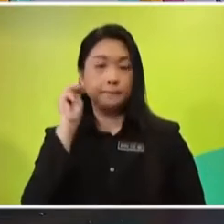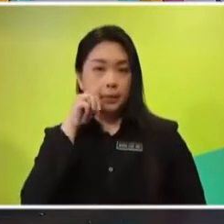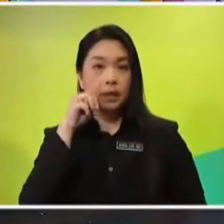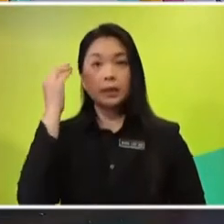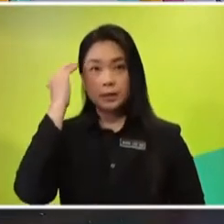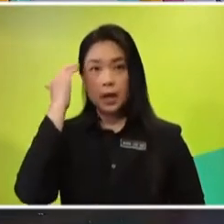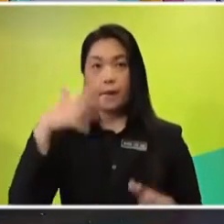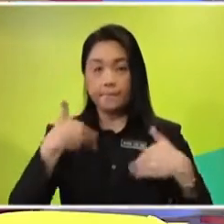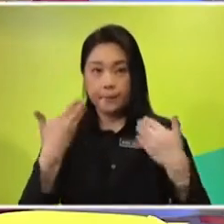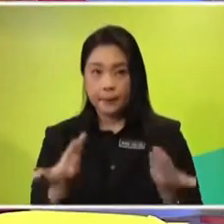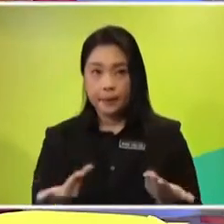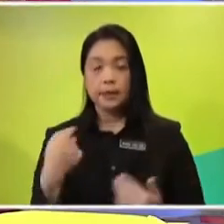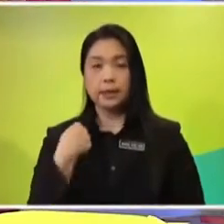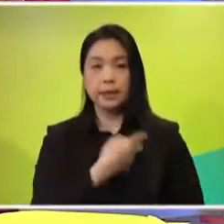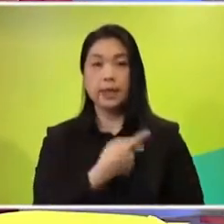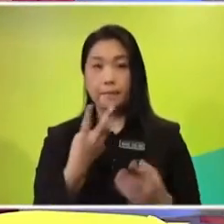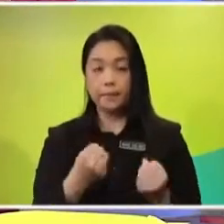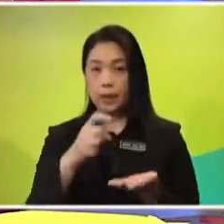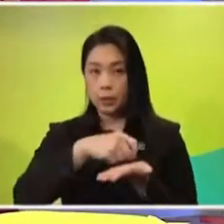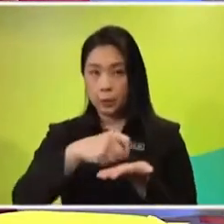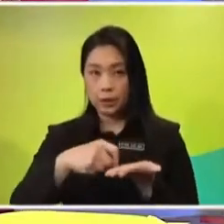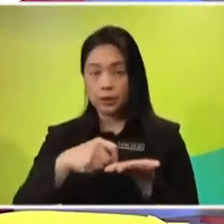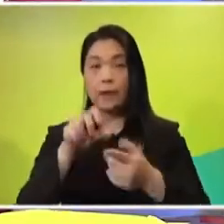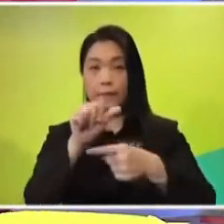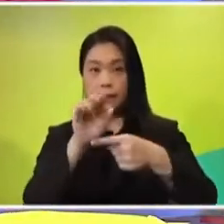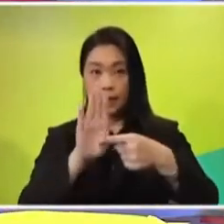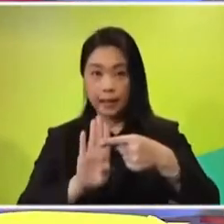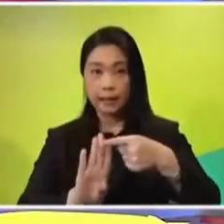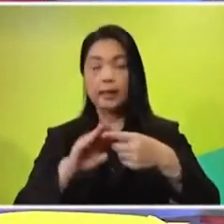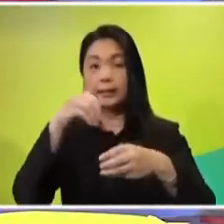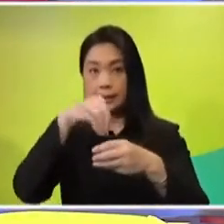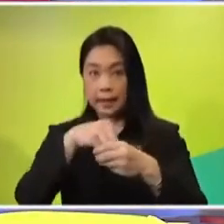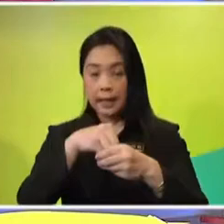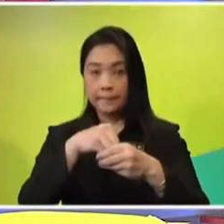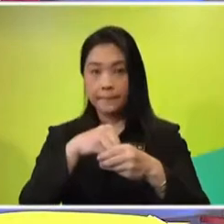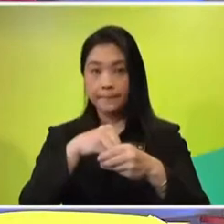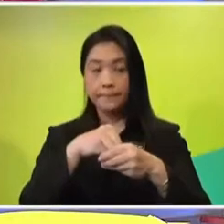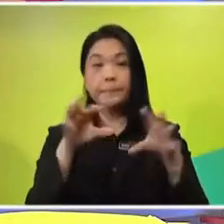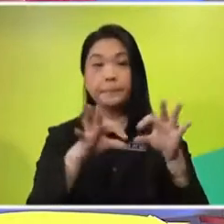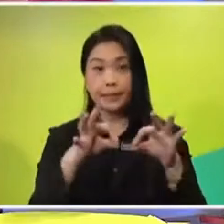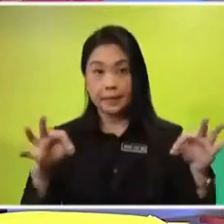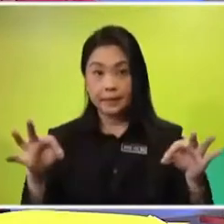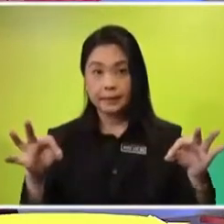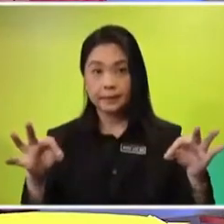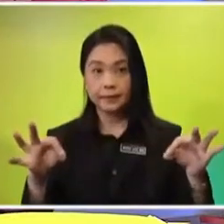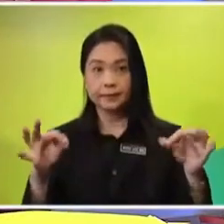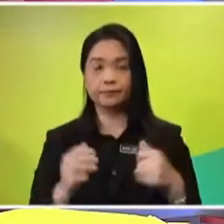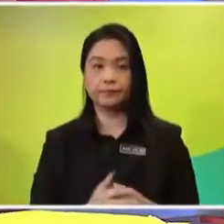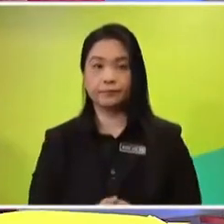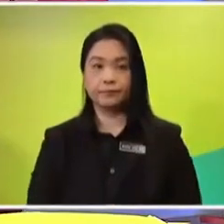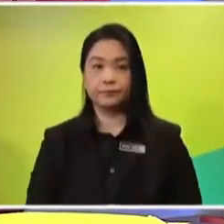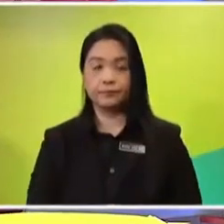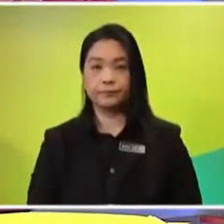tulis pecahan dalam bentuk perkataan? Macam mana, cikgu? Okey, cikgu akan tunjukkan.